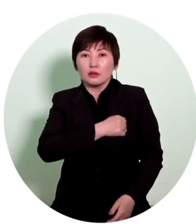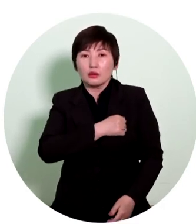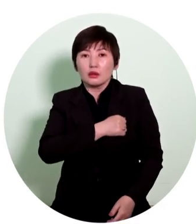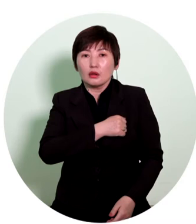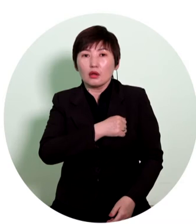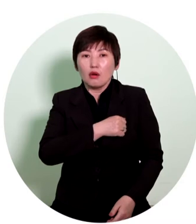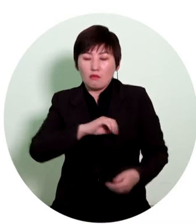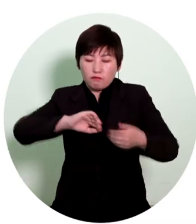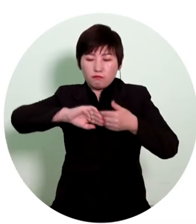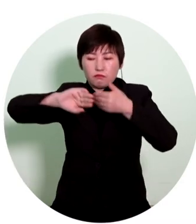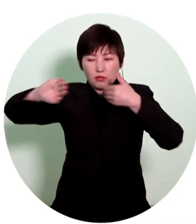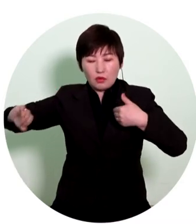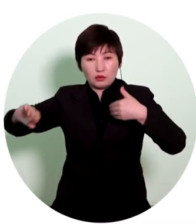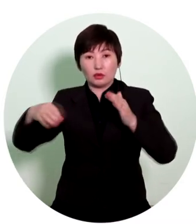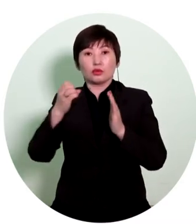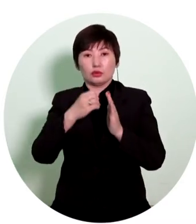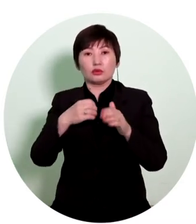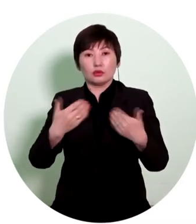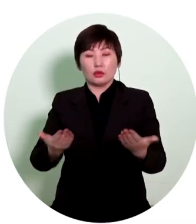нөхцөл байдлаас та холдох ёстой байх нэ.